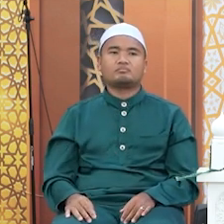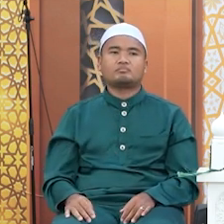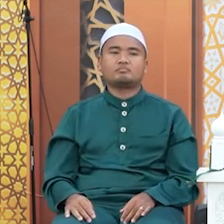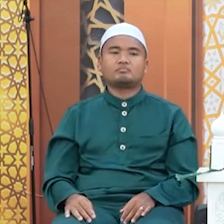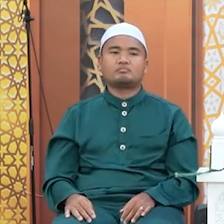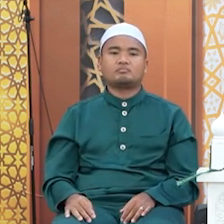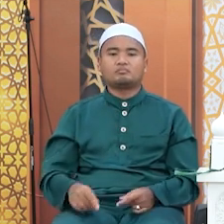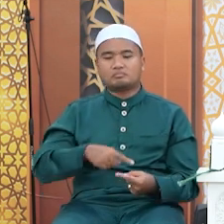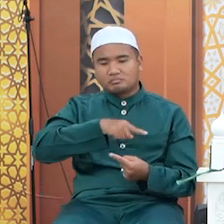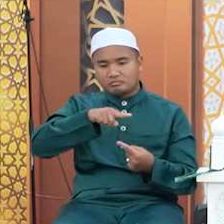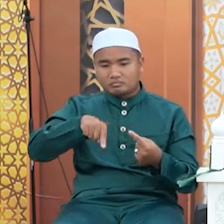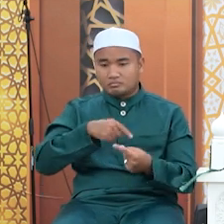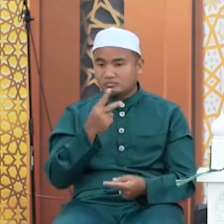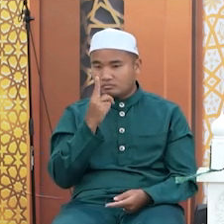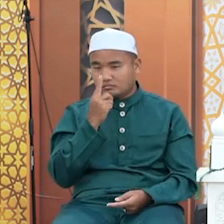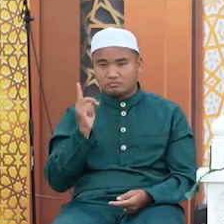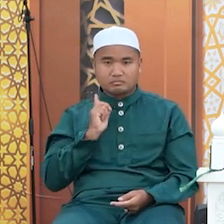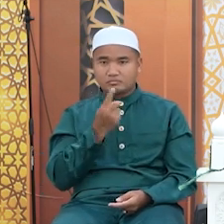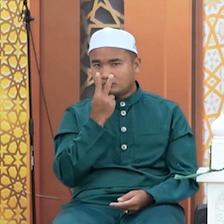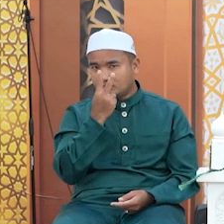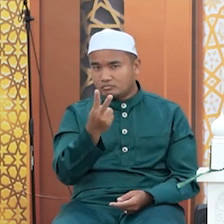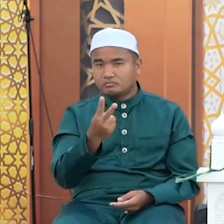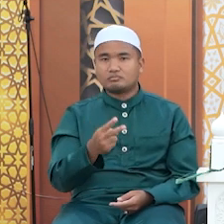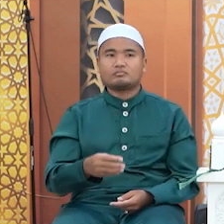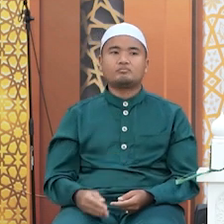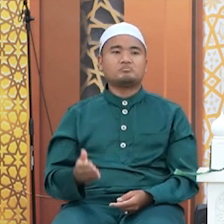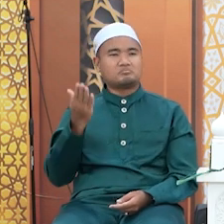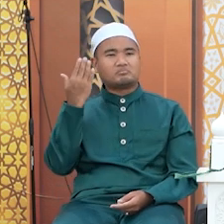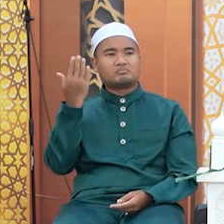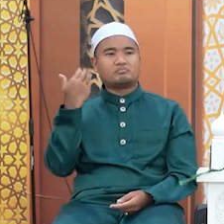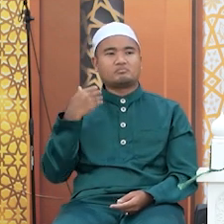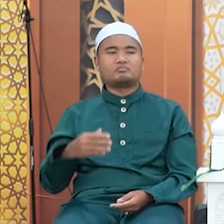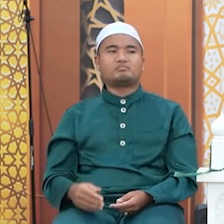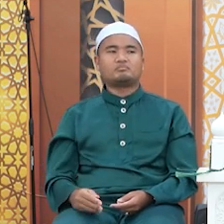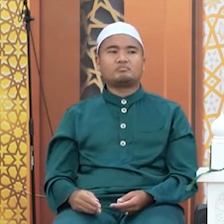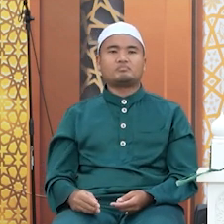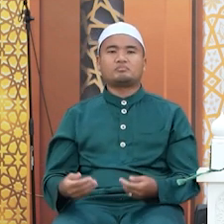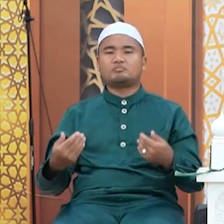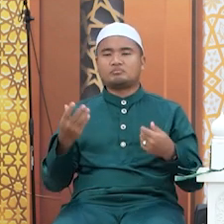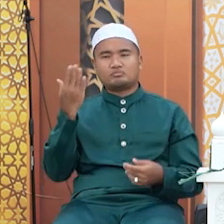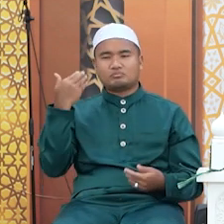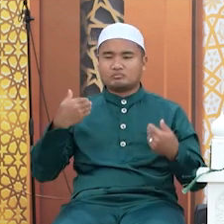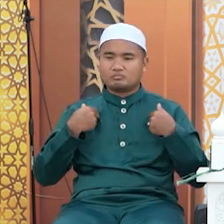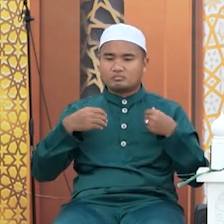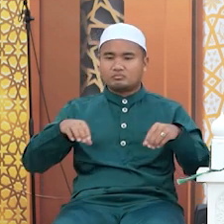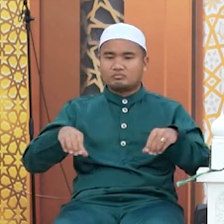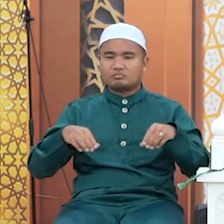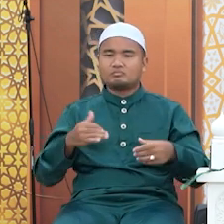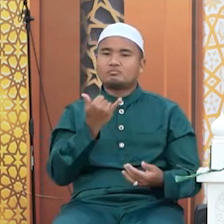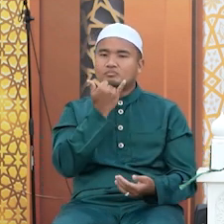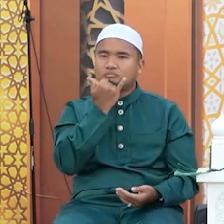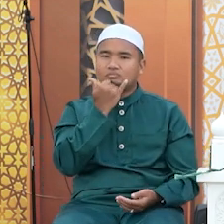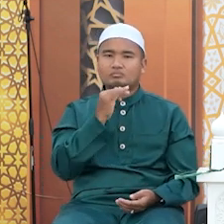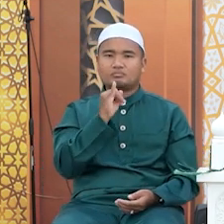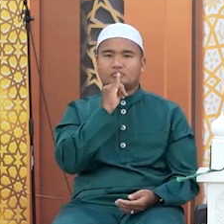Kadang-kadang bila cek balik, rupa-rupanya, ya Allah, ada buah silap. Ibu bapa, dia